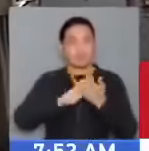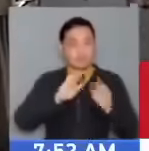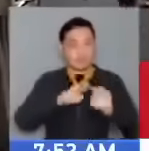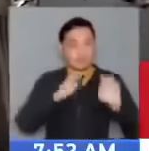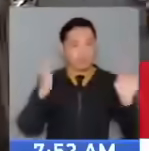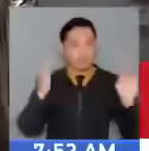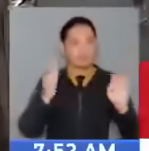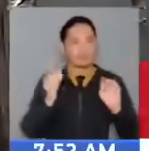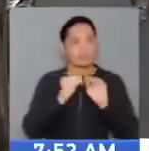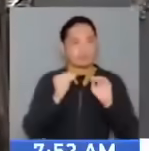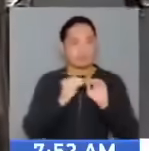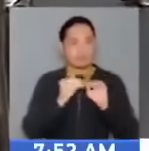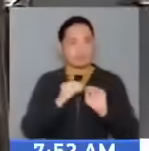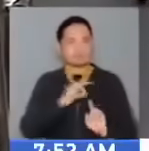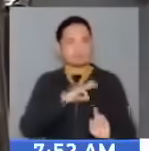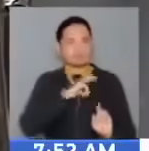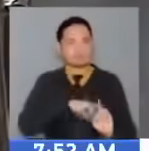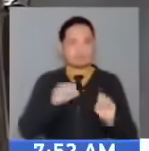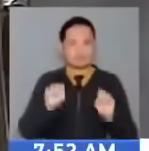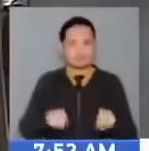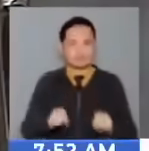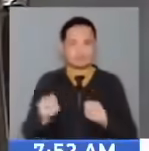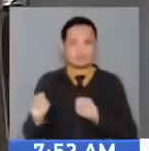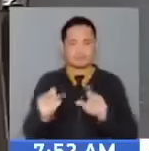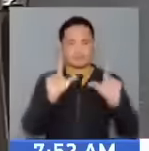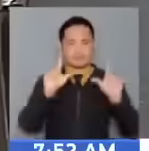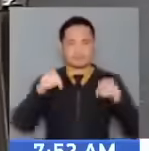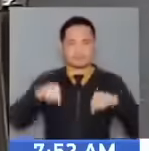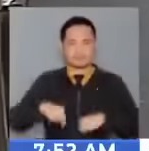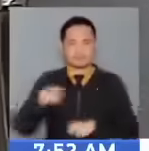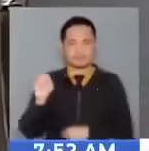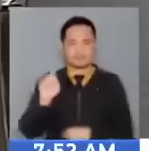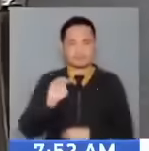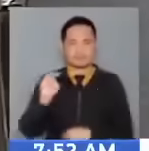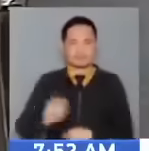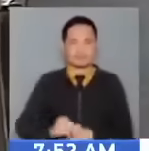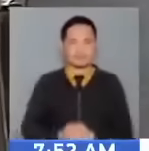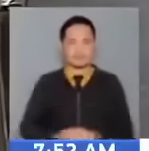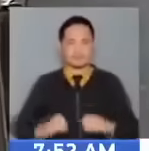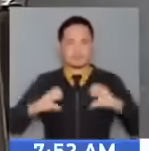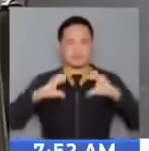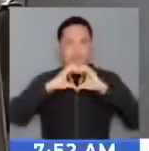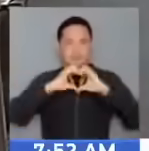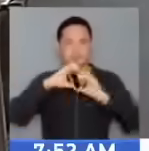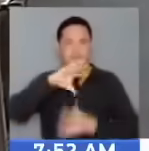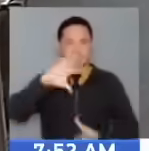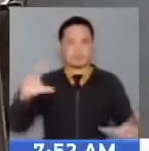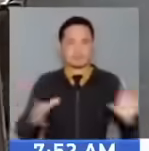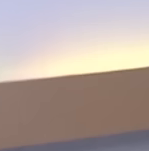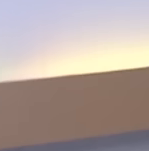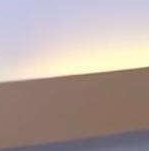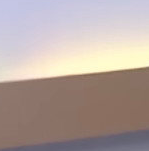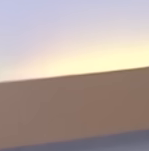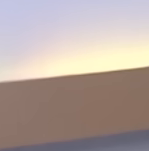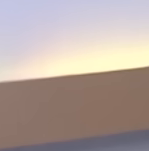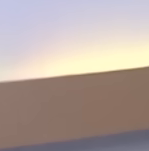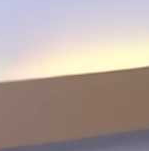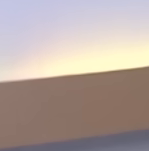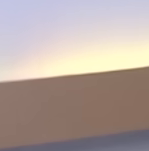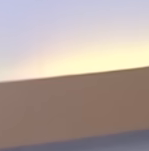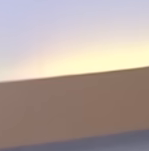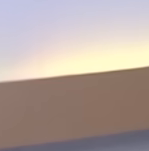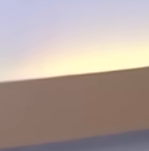kita. Live mula rito sa Divisoria sa Maynila, ako si Nico Wahe para sa GMA Integrated News. Okay.